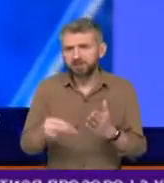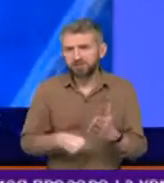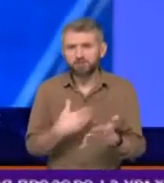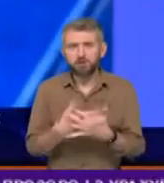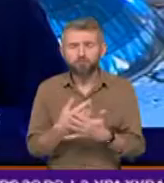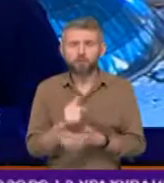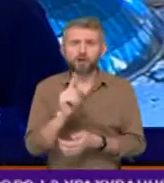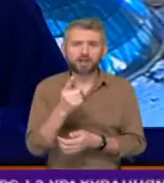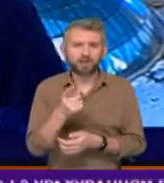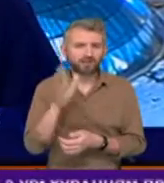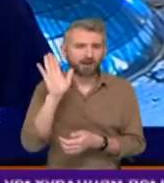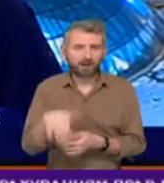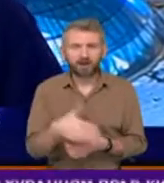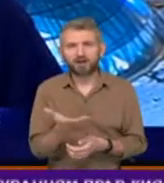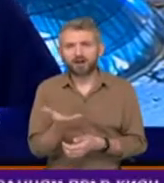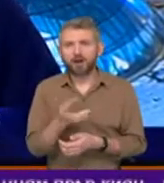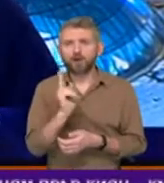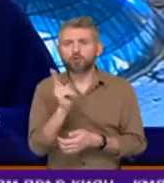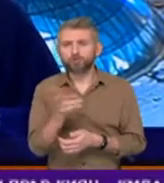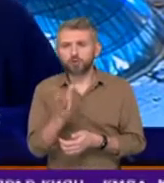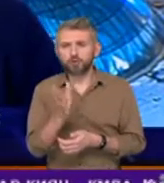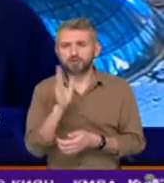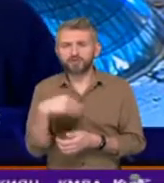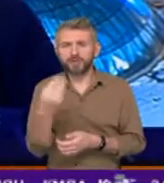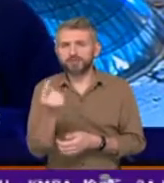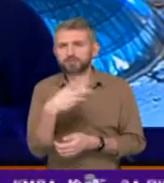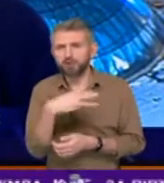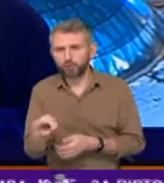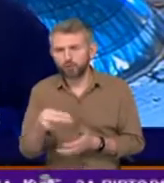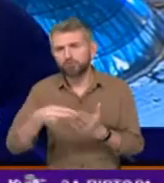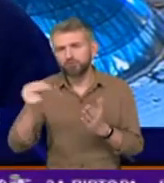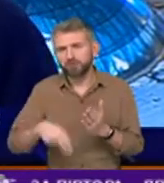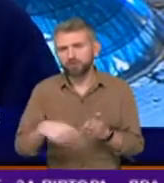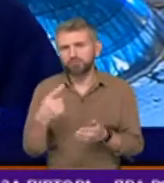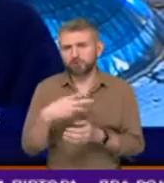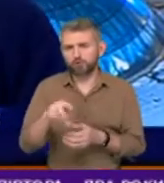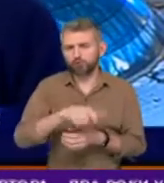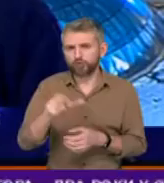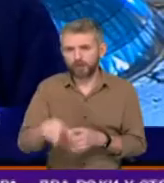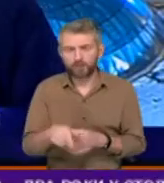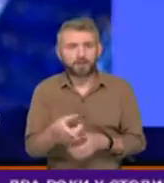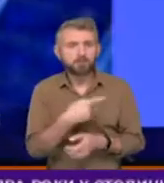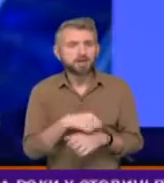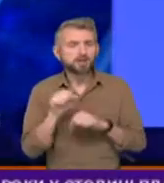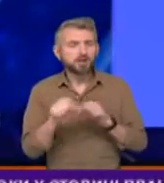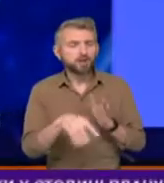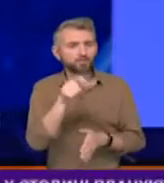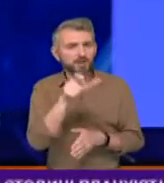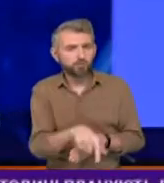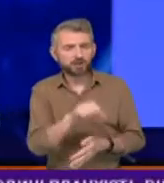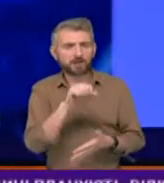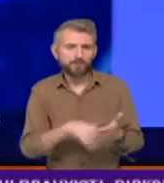одна гривня, Бог з ними, там, але хтось буде, дасть мільйон, так, але підпишеться там, мільйон людей. Ну, ще раз кажу, ми захищаємо виборця